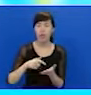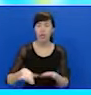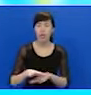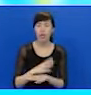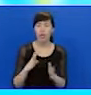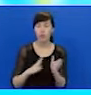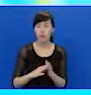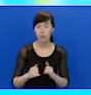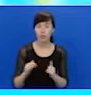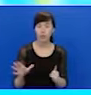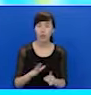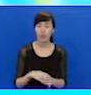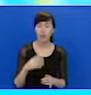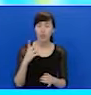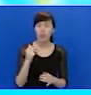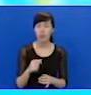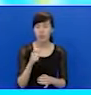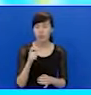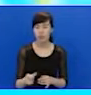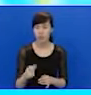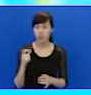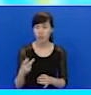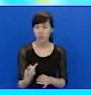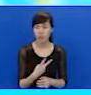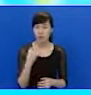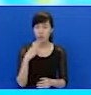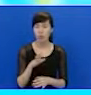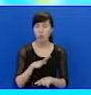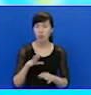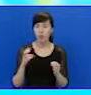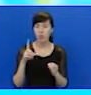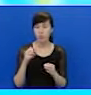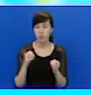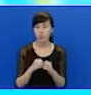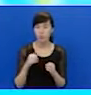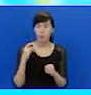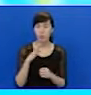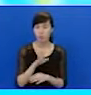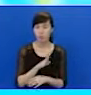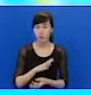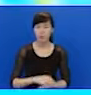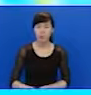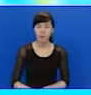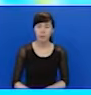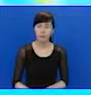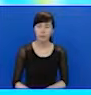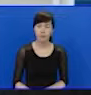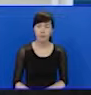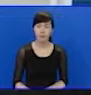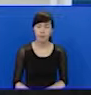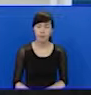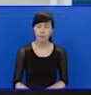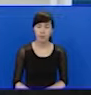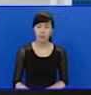9 есеге ұлғайған, халық саны 2 еседен аса өсті. Шаһардың бюджеті 110 есеге артқан. Нұрмахан Кенжеханның бейнематериалында.